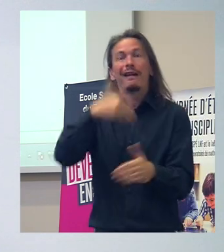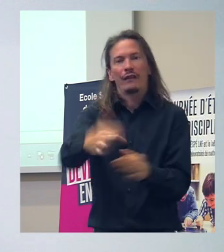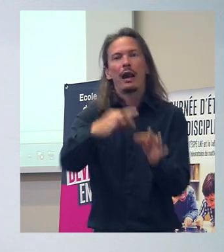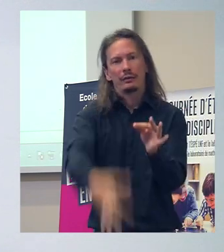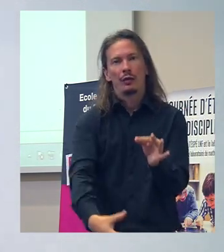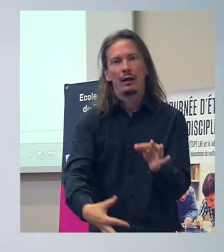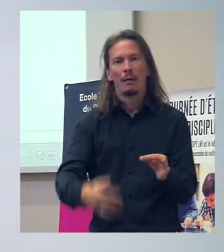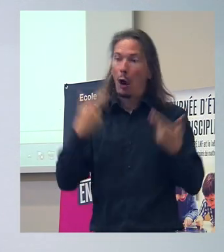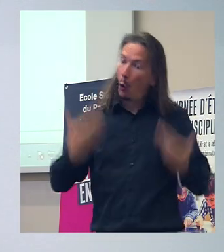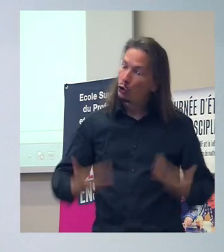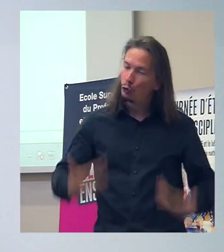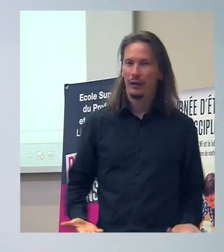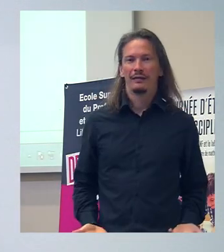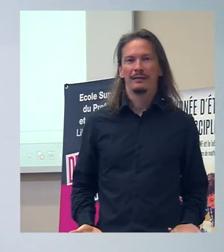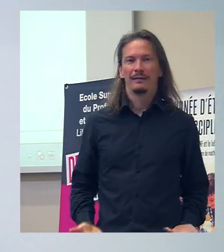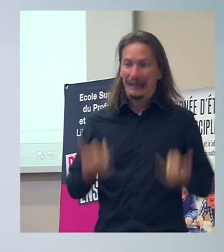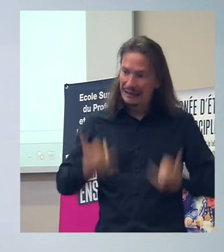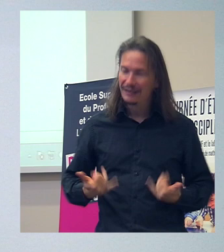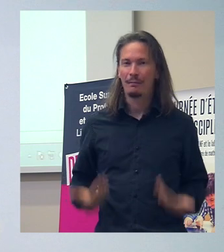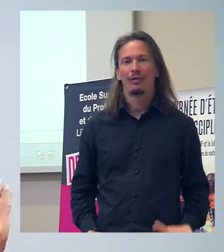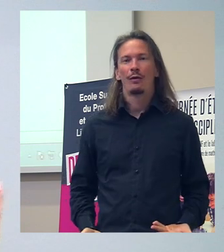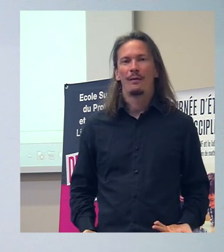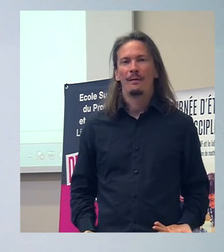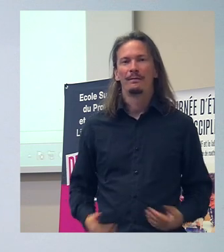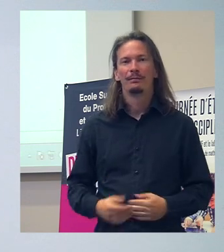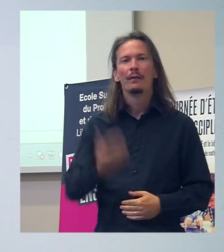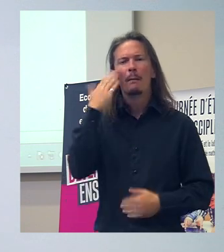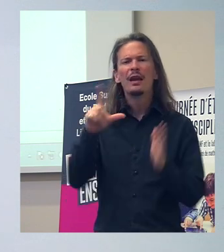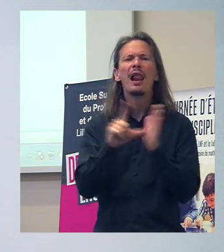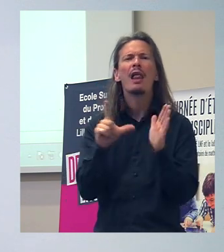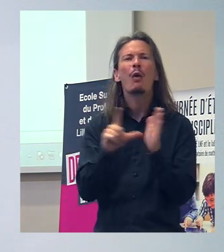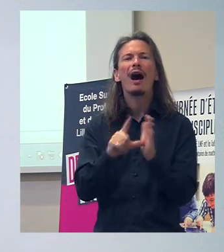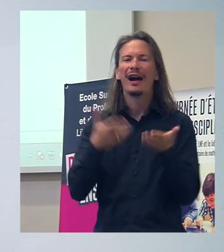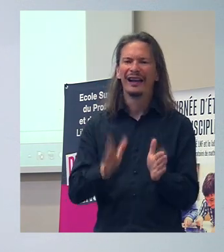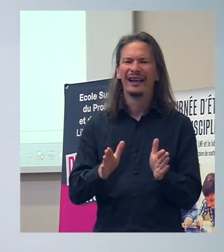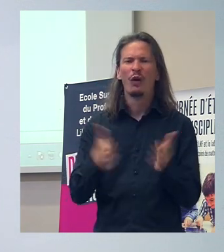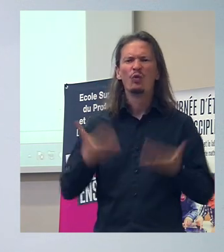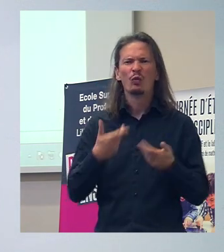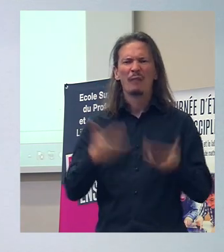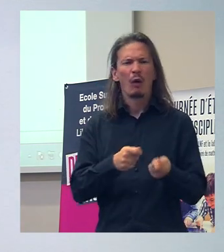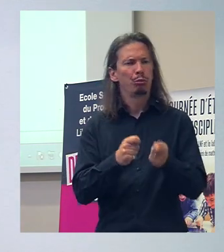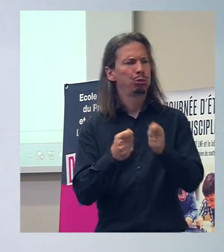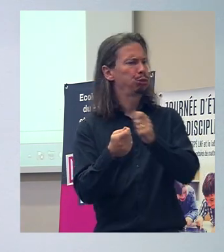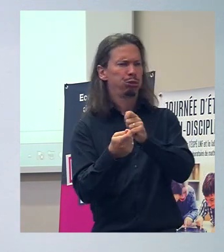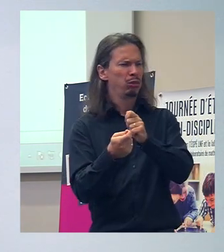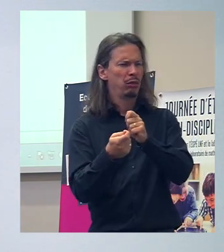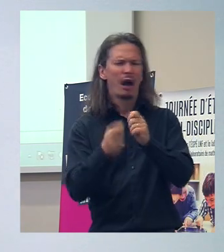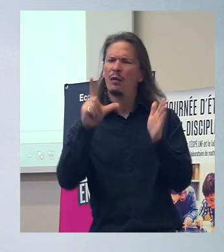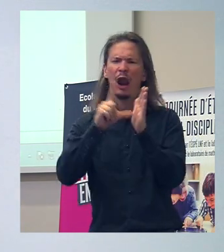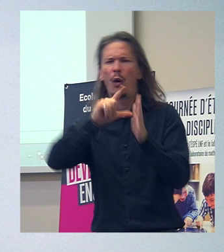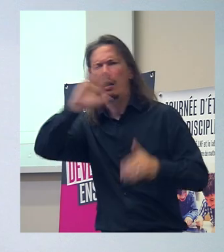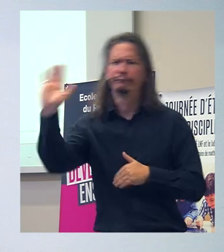maintenant. Le jour où la loi ne rend plus compte de cet accord, on la remet sur le métier, on